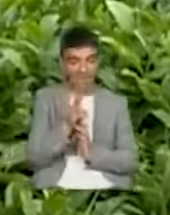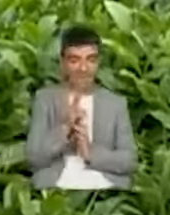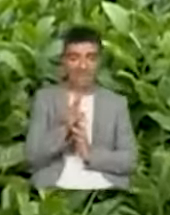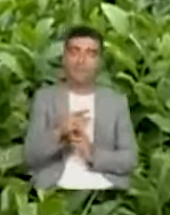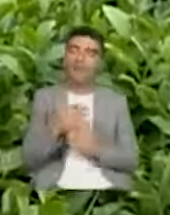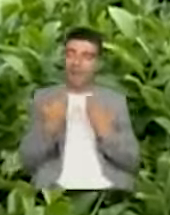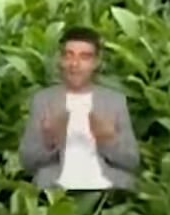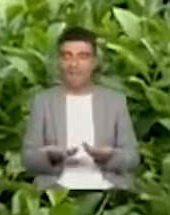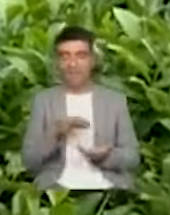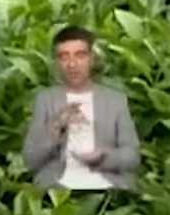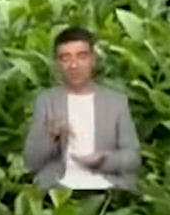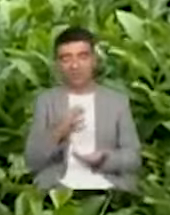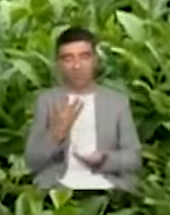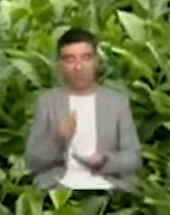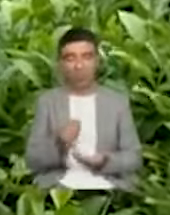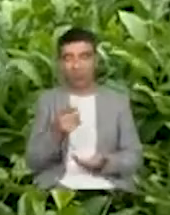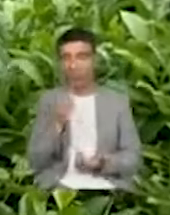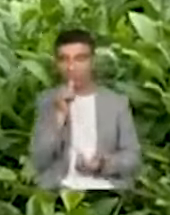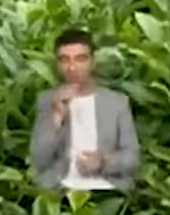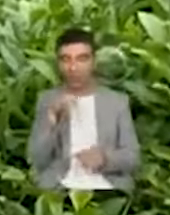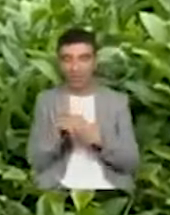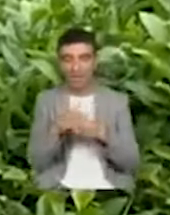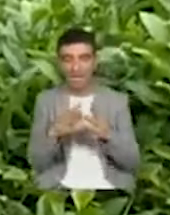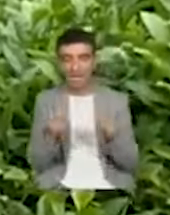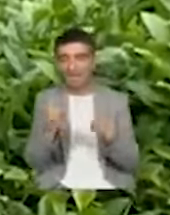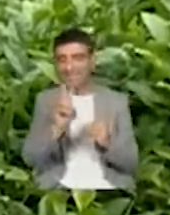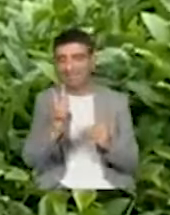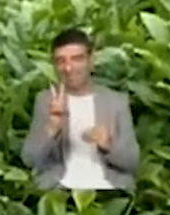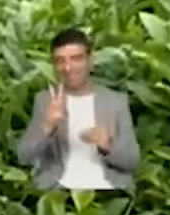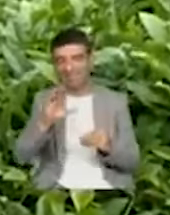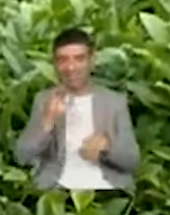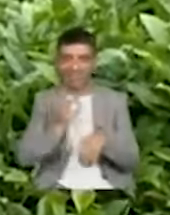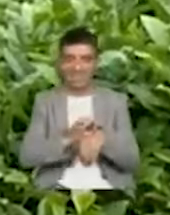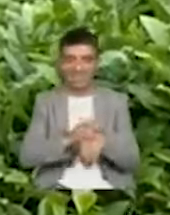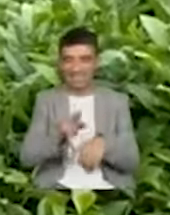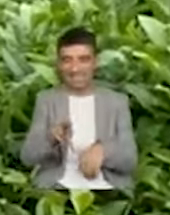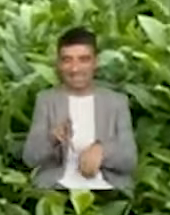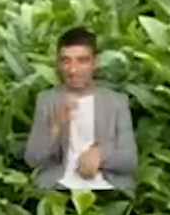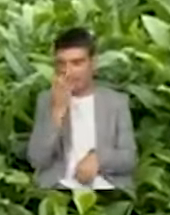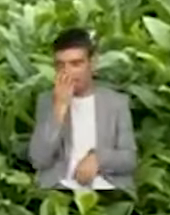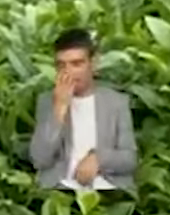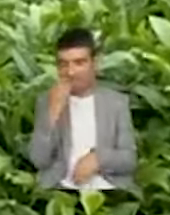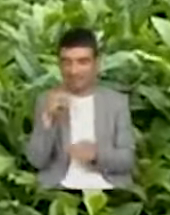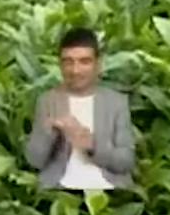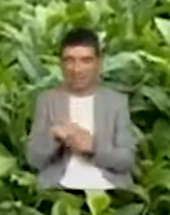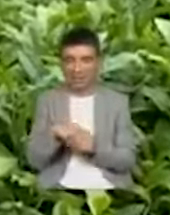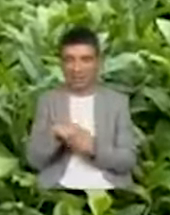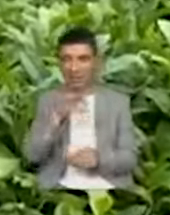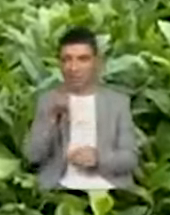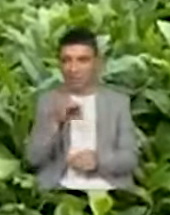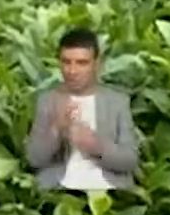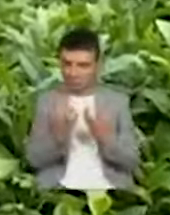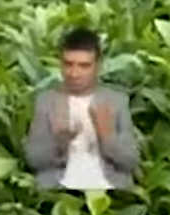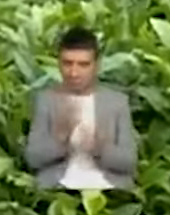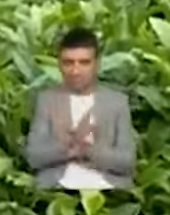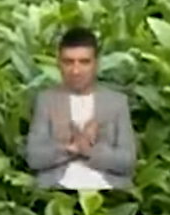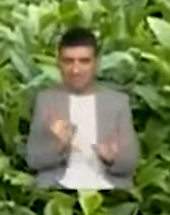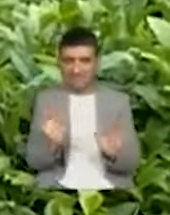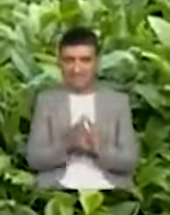Çayımız çökmüş. Suda kaybolmuş. 20-25 dakika civarında beklediğimiz için çay demlenmiş.